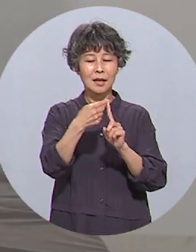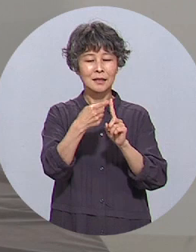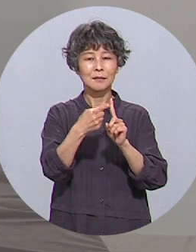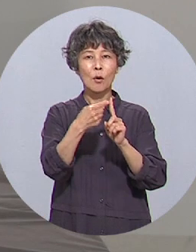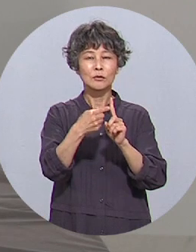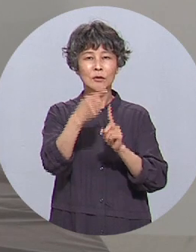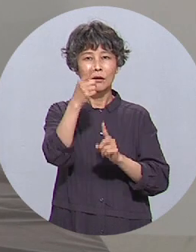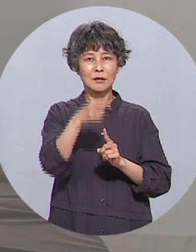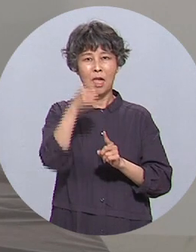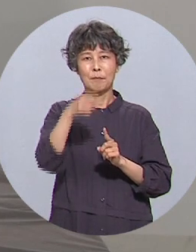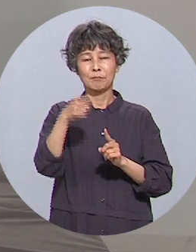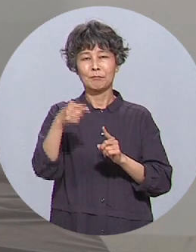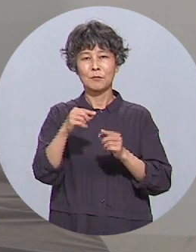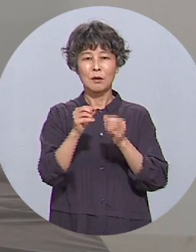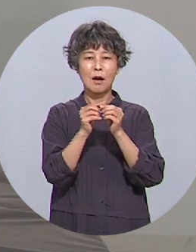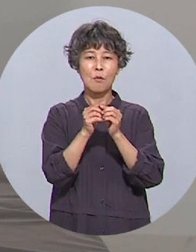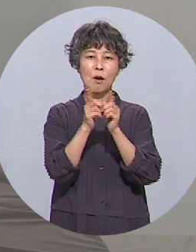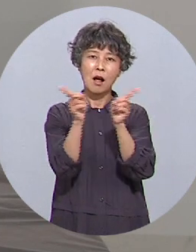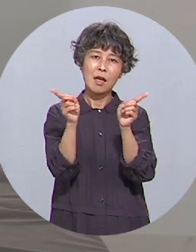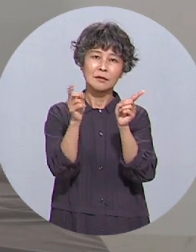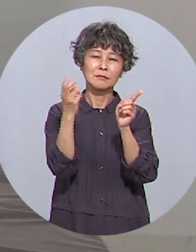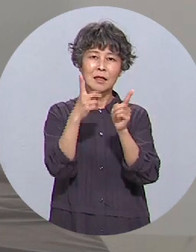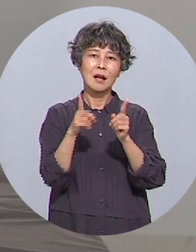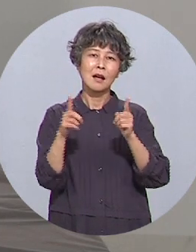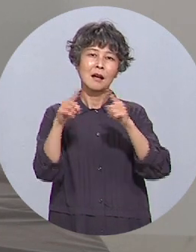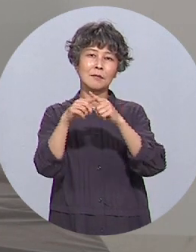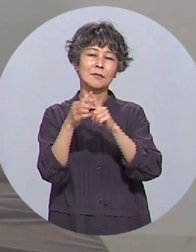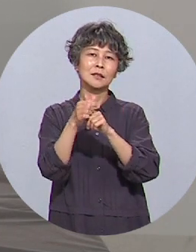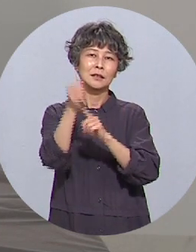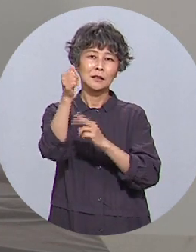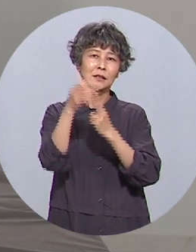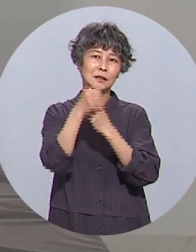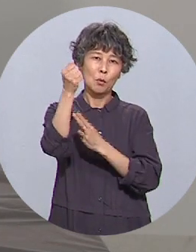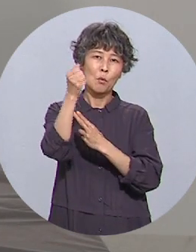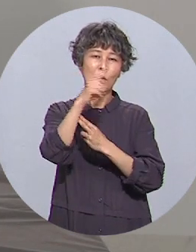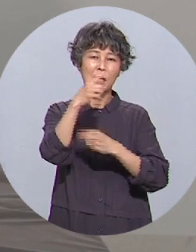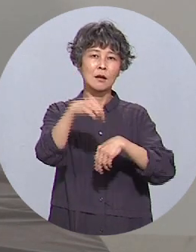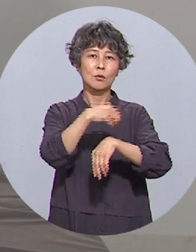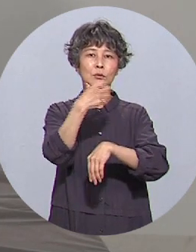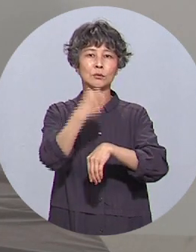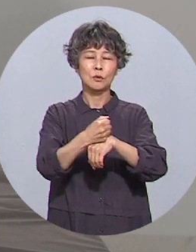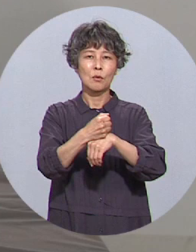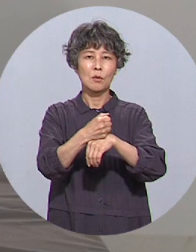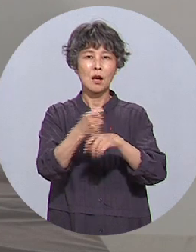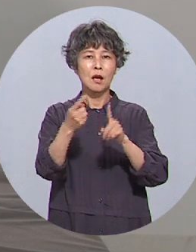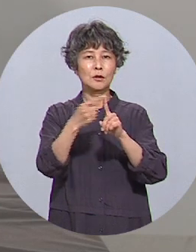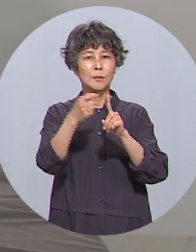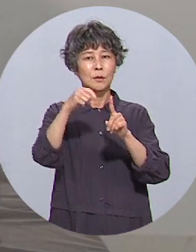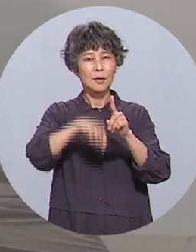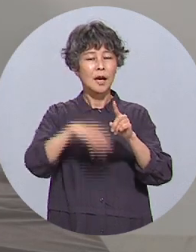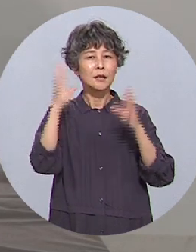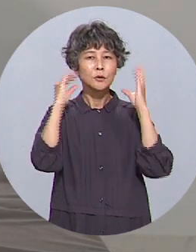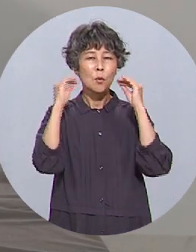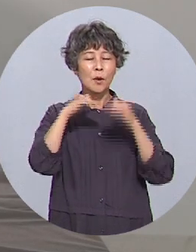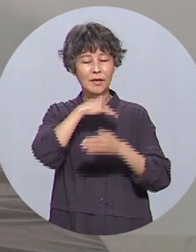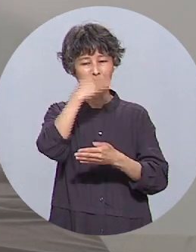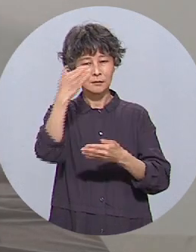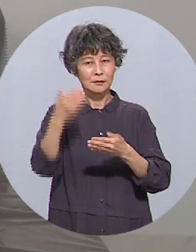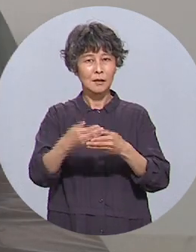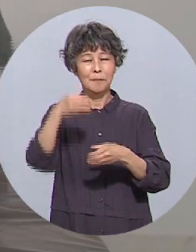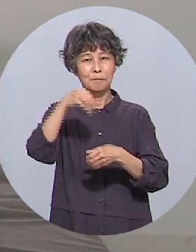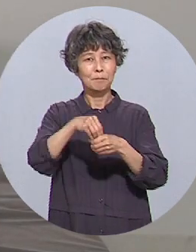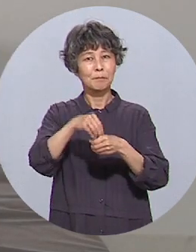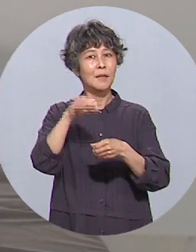けれども、うん、その指紋が分かれたり一緒になったり、そういった特徴点がこの指の中にたくさん情報が含まれています